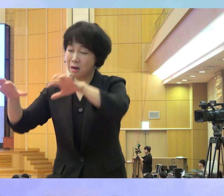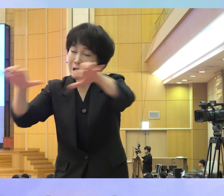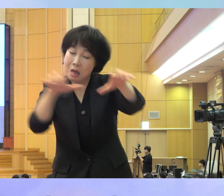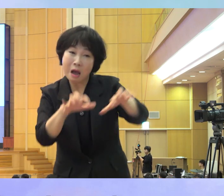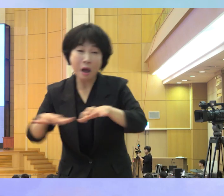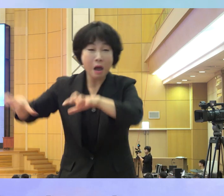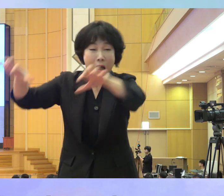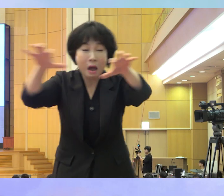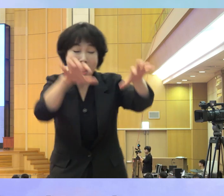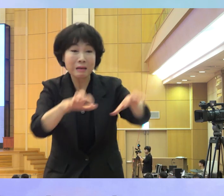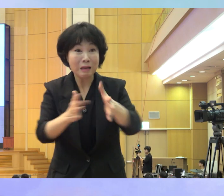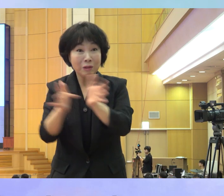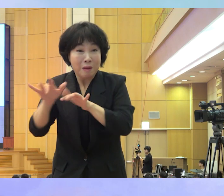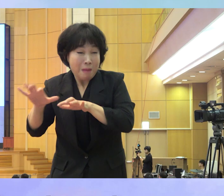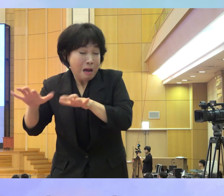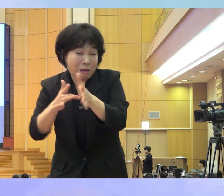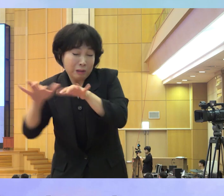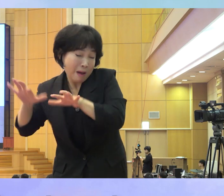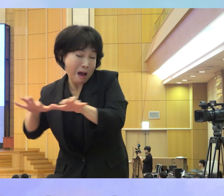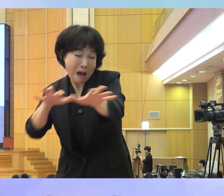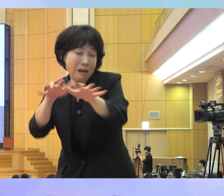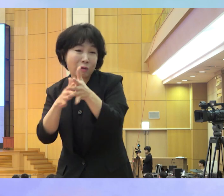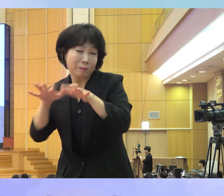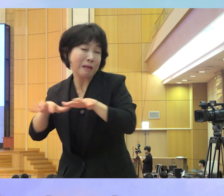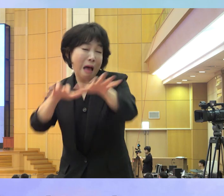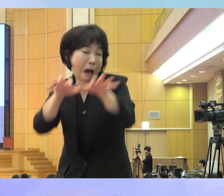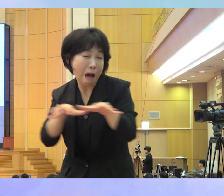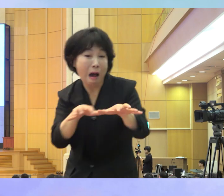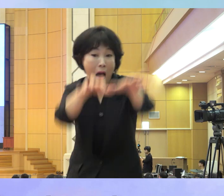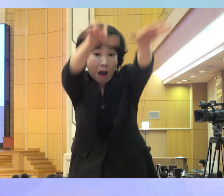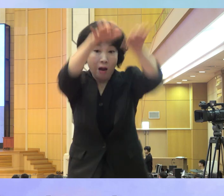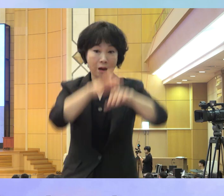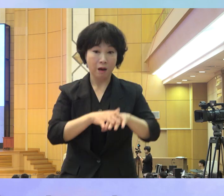따르니, 많은 사람들이 예수님을 따르니, 이는